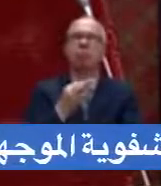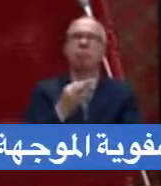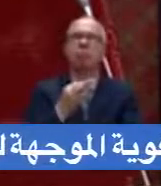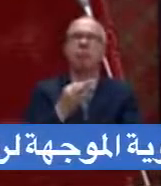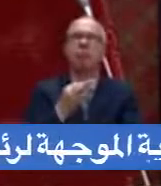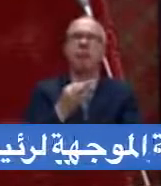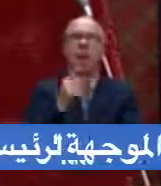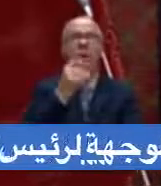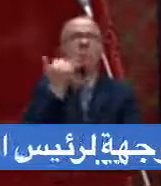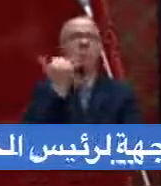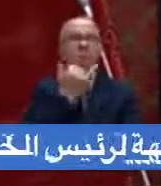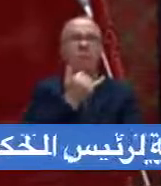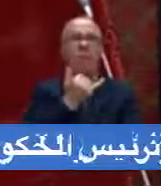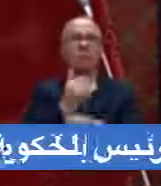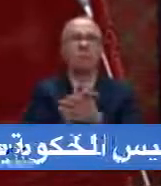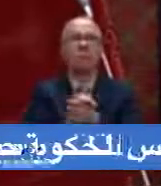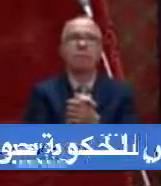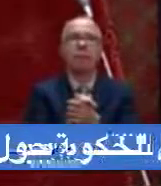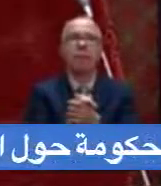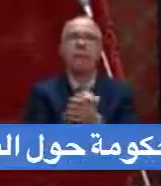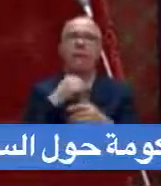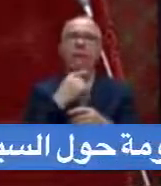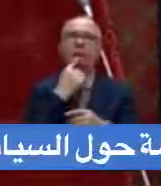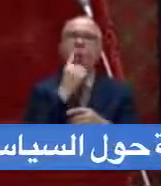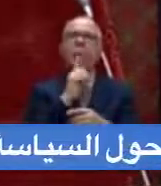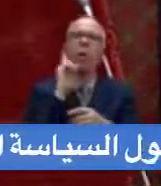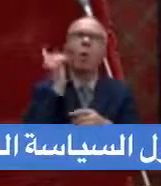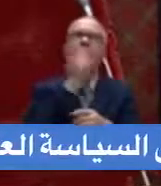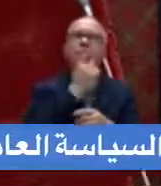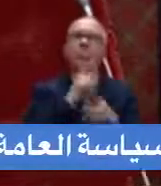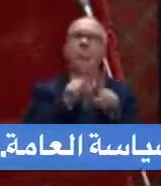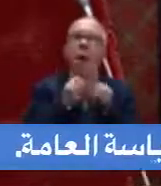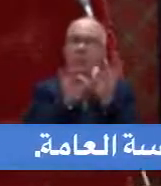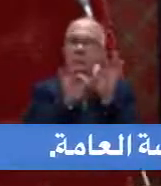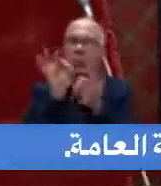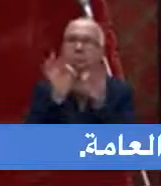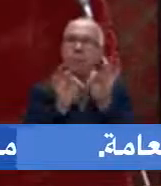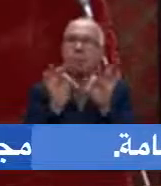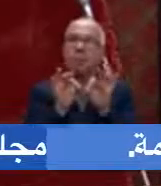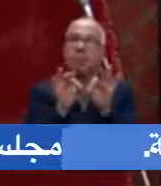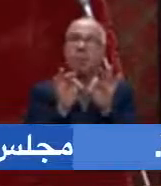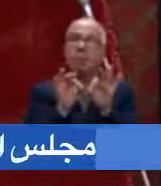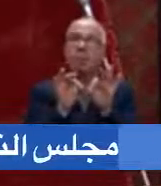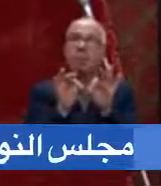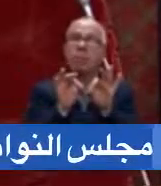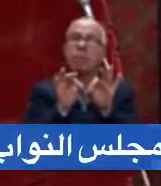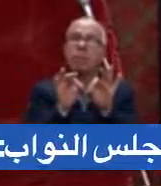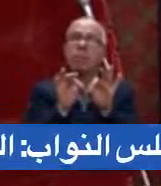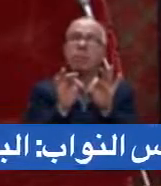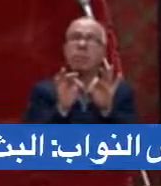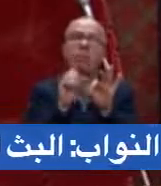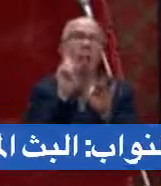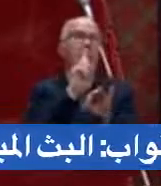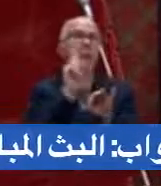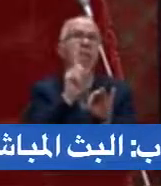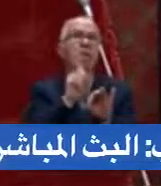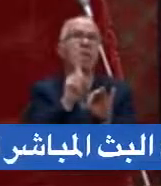جدا. وكنقول مهما اتخذنا من تدابير، مهما اتخذنا من تدابير، ما كاينش حاجة اللي